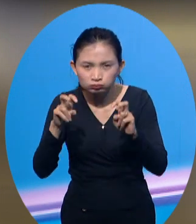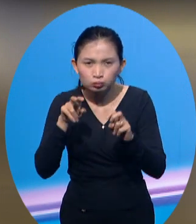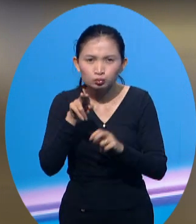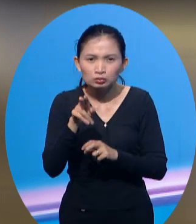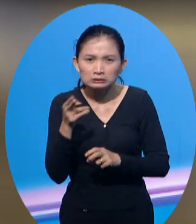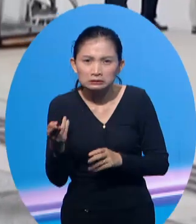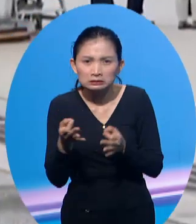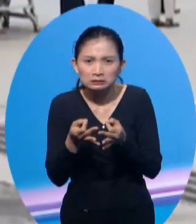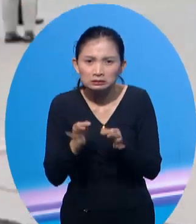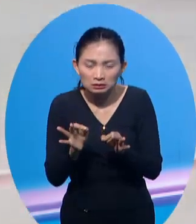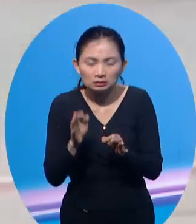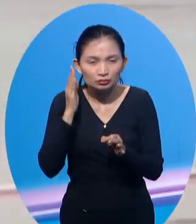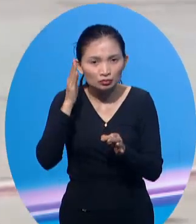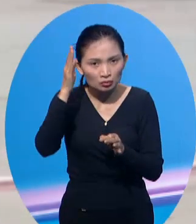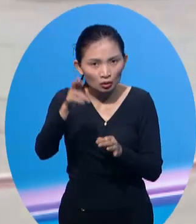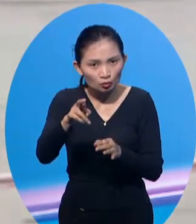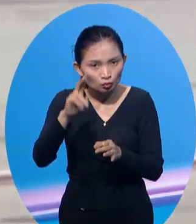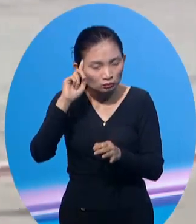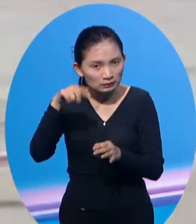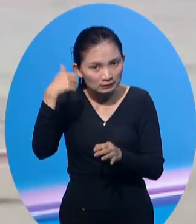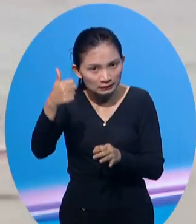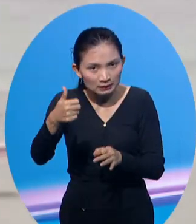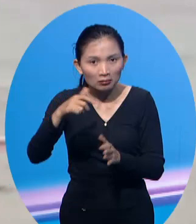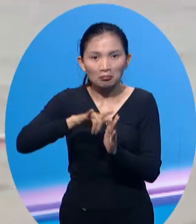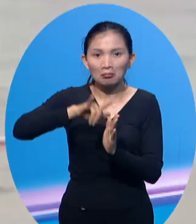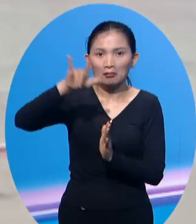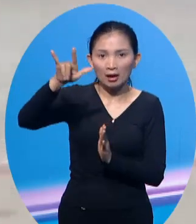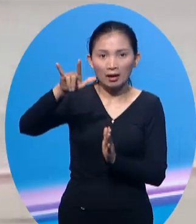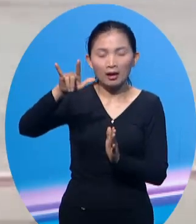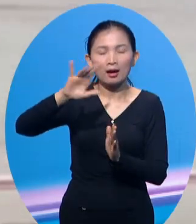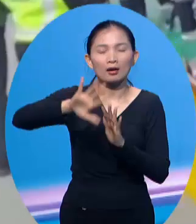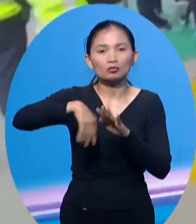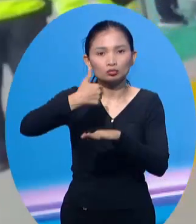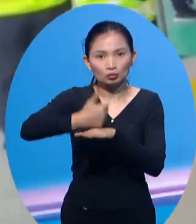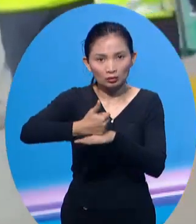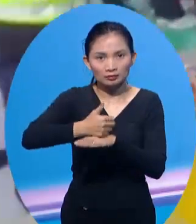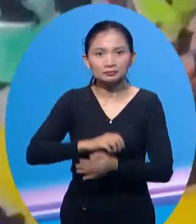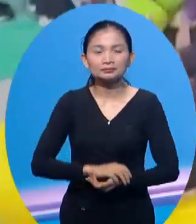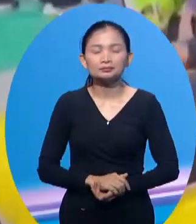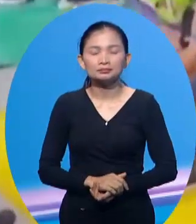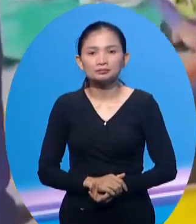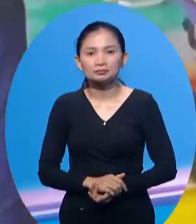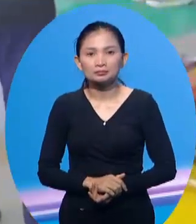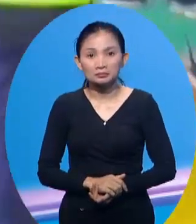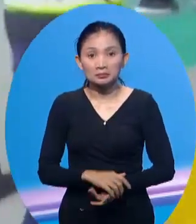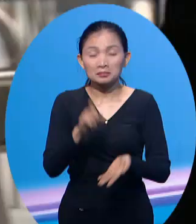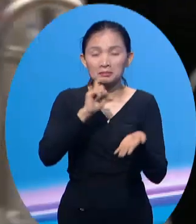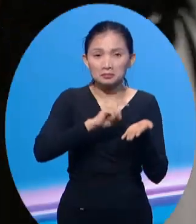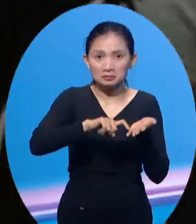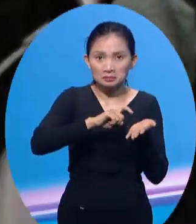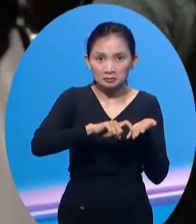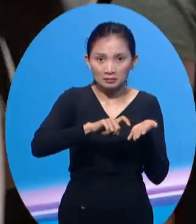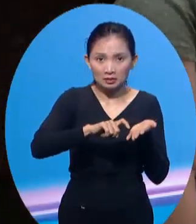bảo an toàn cho các chuyến bay trong tương lai. Nhóm điều tra bao gồm các nhà điều tra Singapore, đại diện của Boeing và các quan chức Mỹ từ Ủy ban